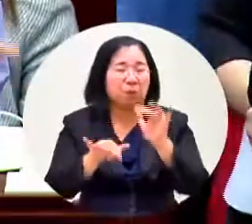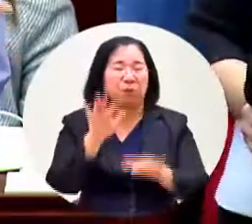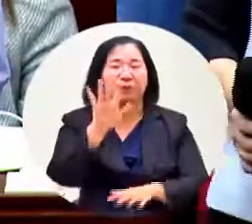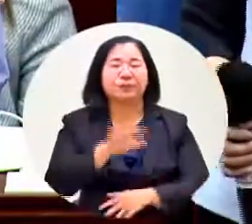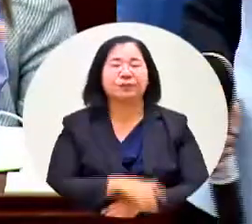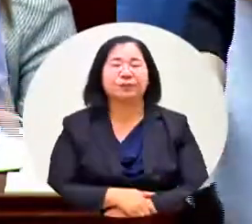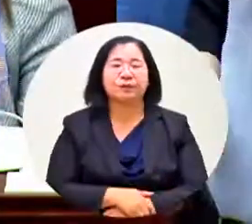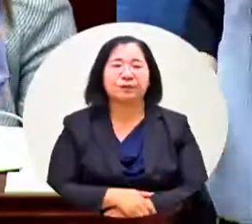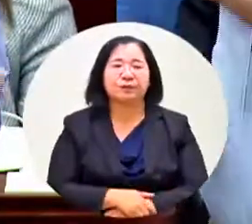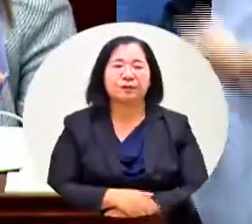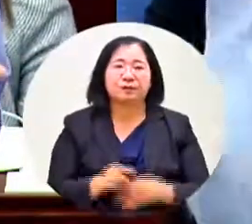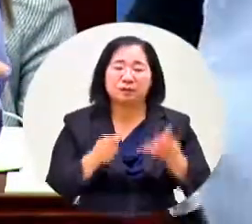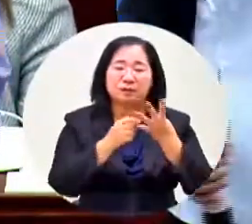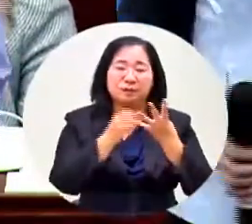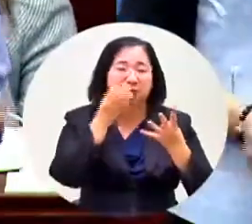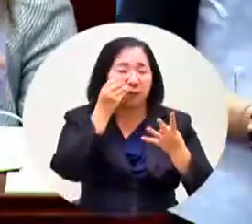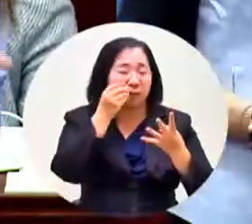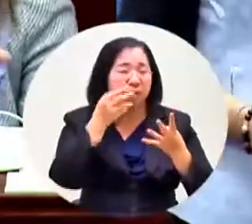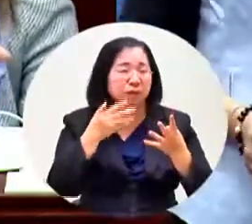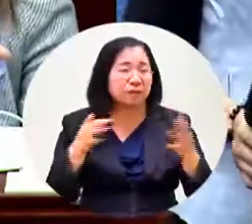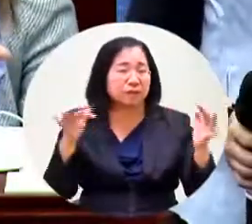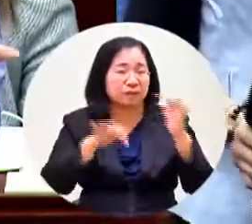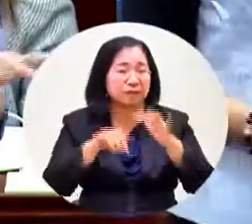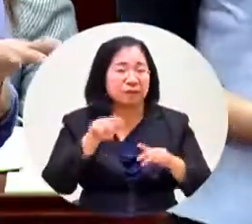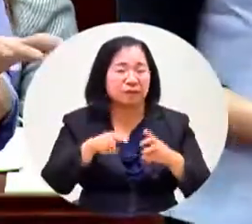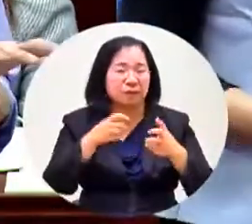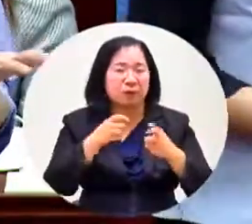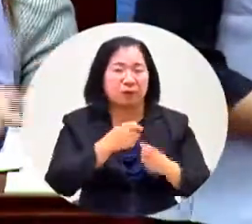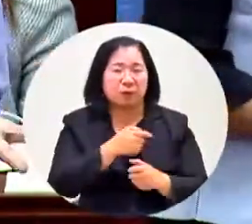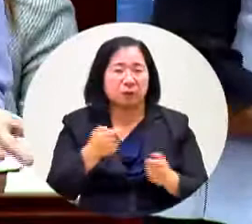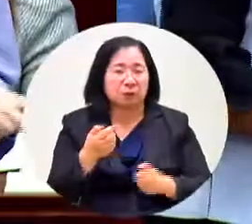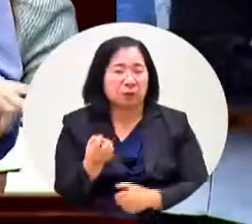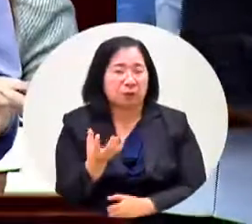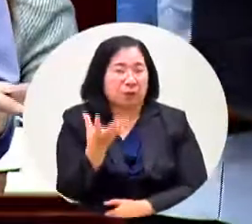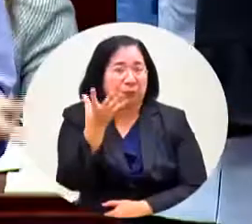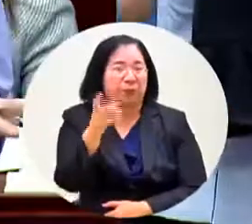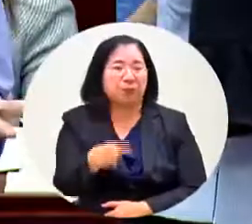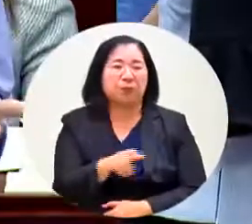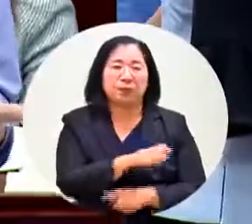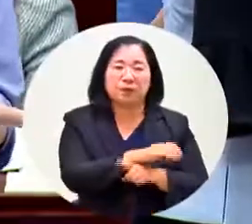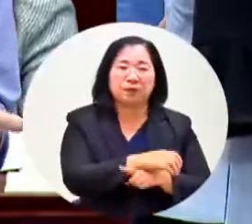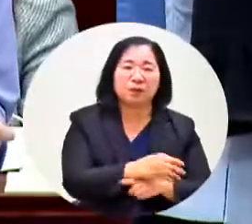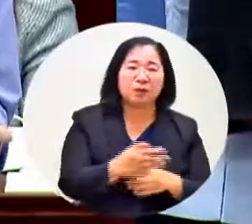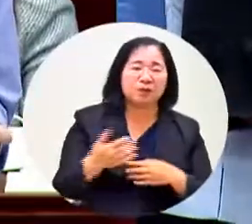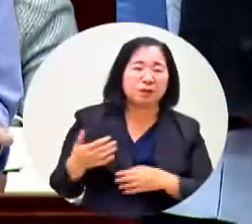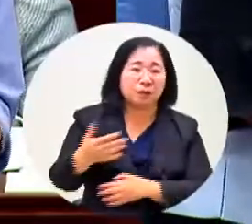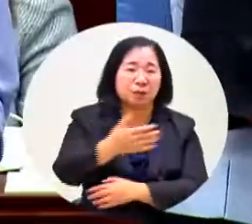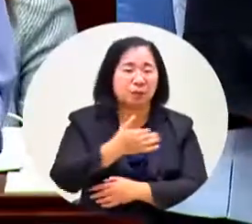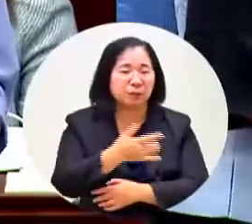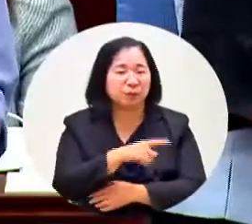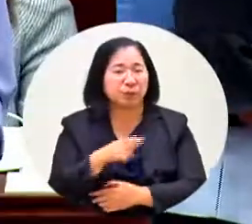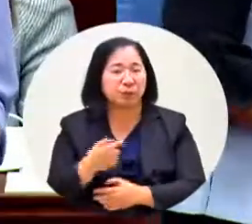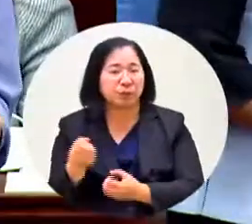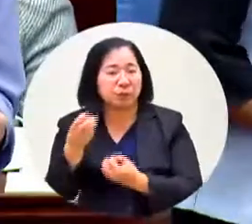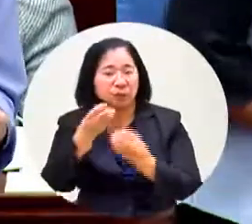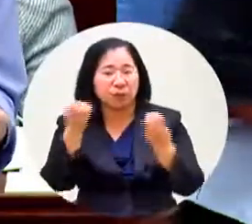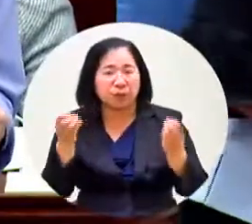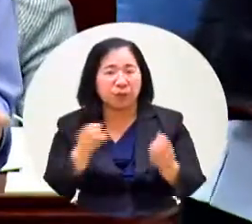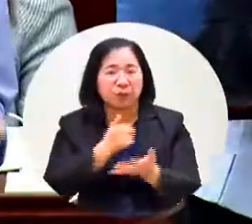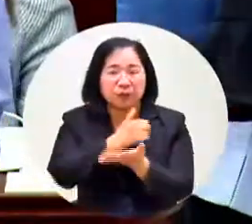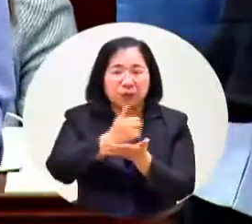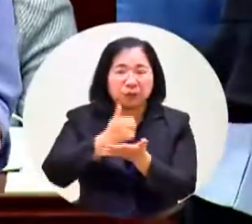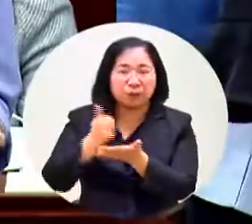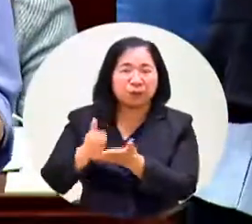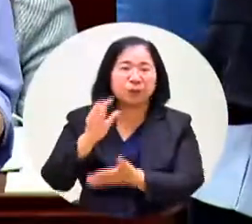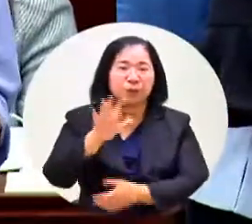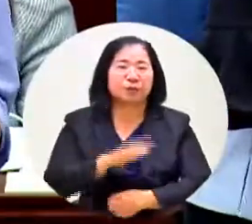一，我们现在住房率一直在升；第二，房地产交易也很热络；第三，投